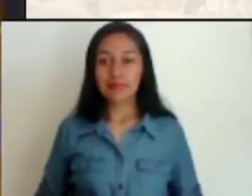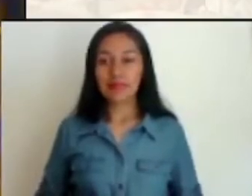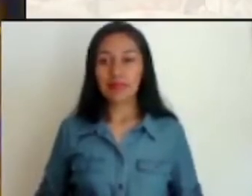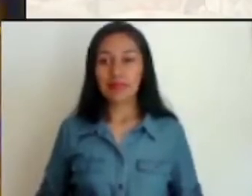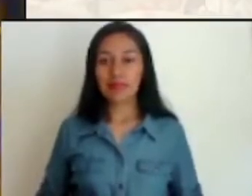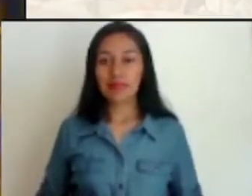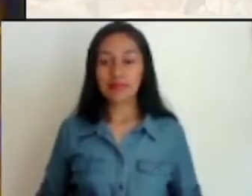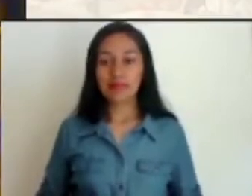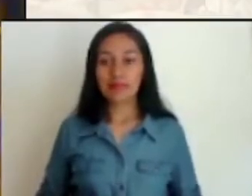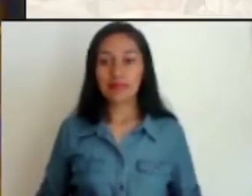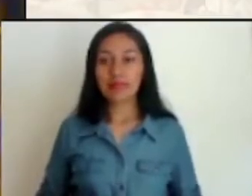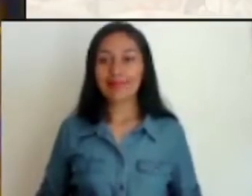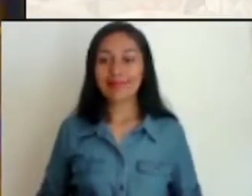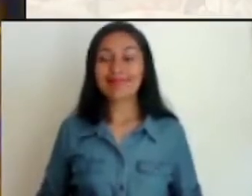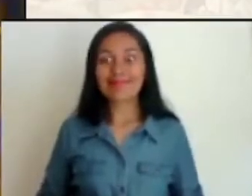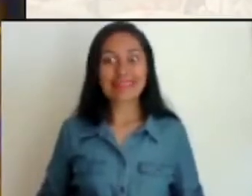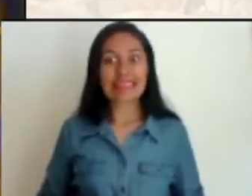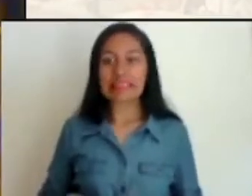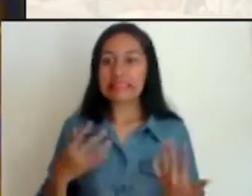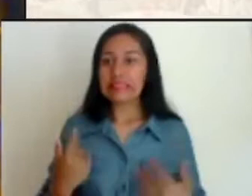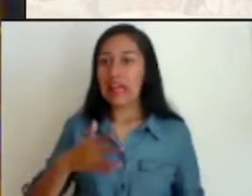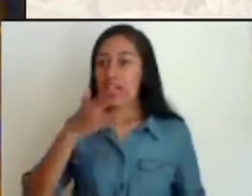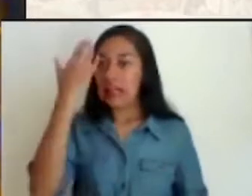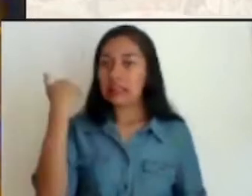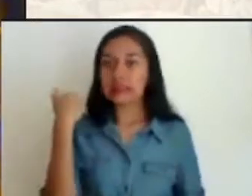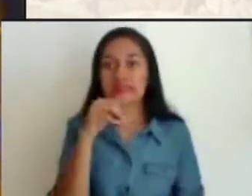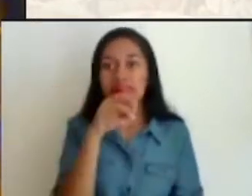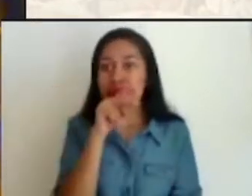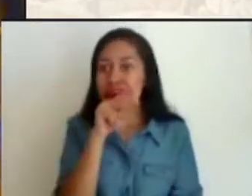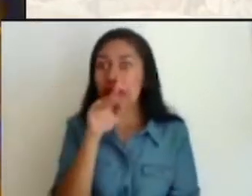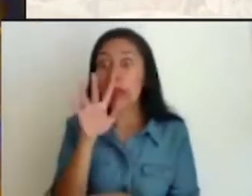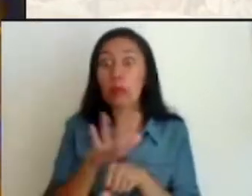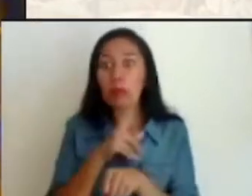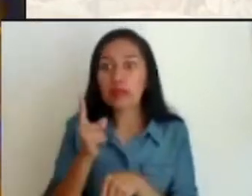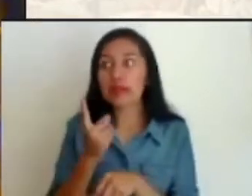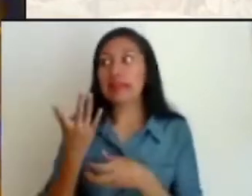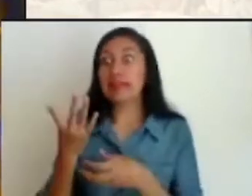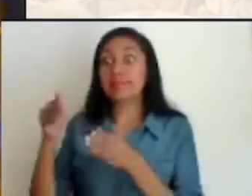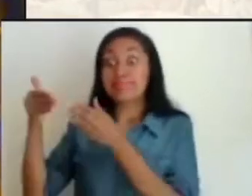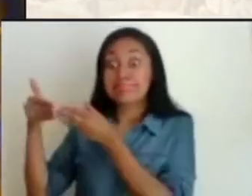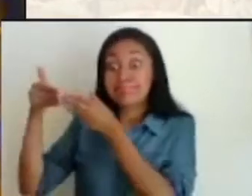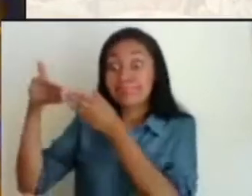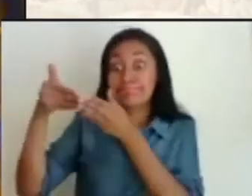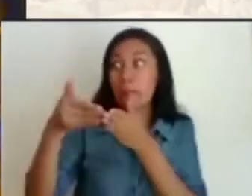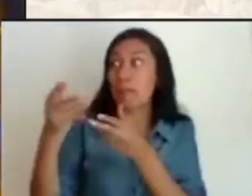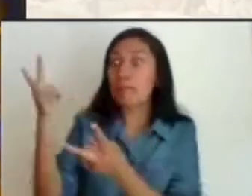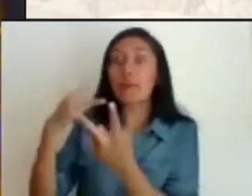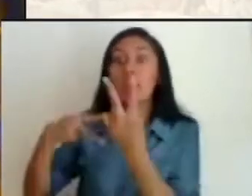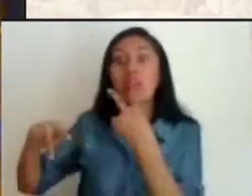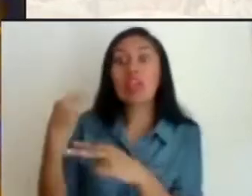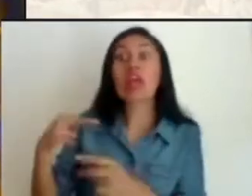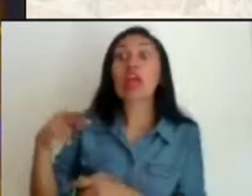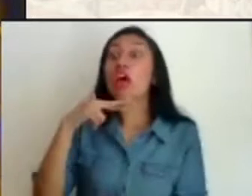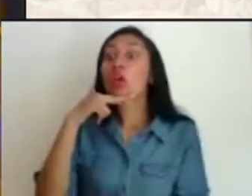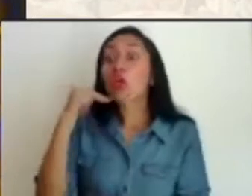Una delle preoccupazioni più importanti era in relazione con i barcos che arrivavano dall'Impero Ottomano, con lo che Venezia aveva importantissime